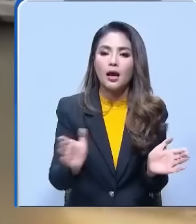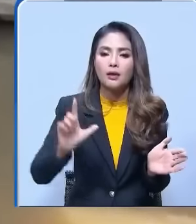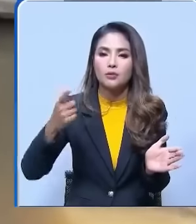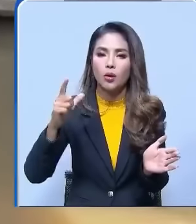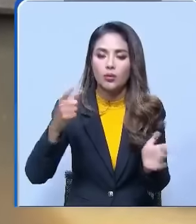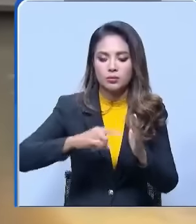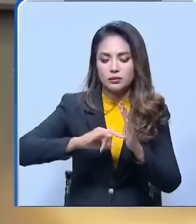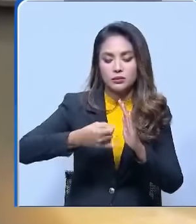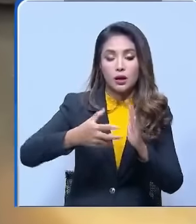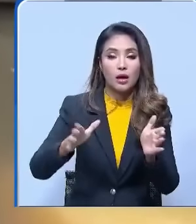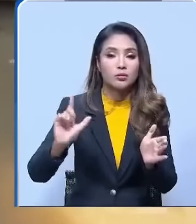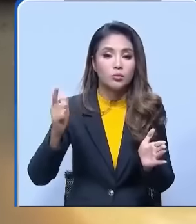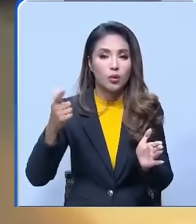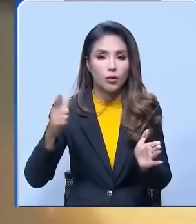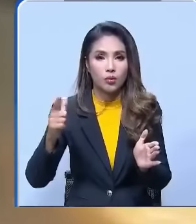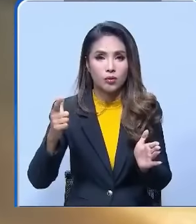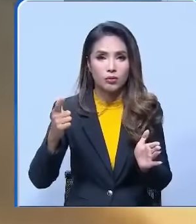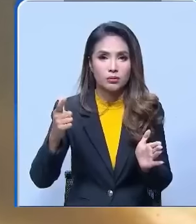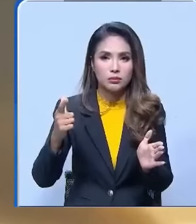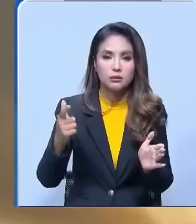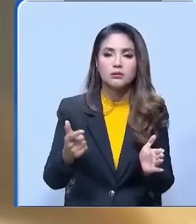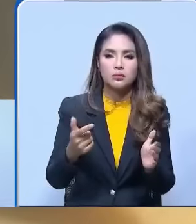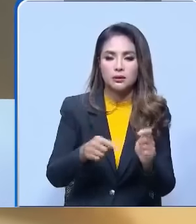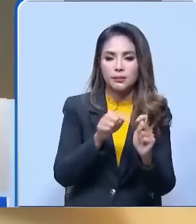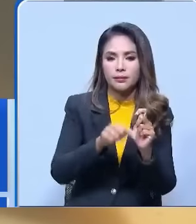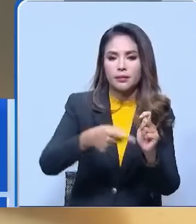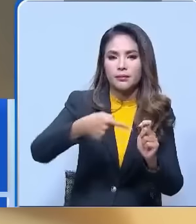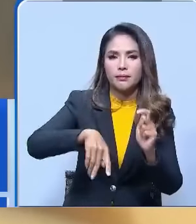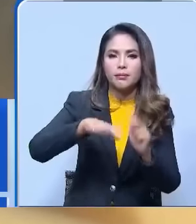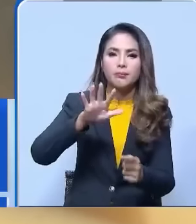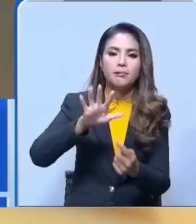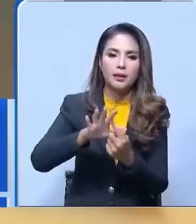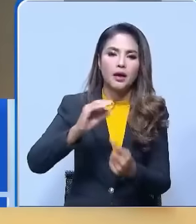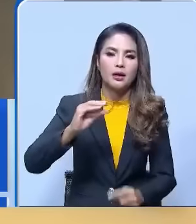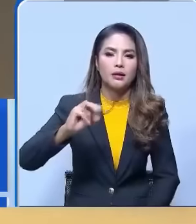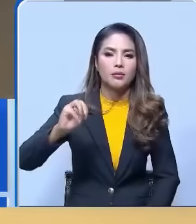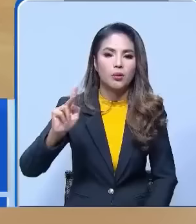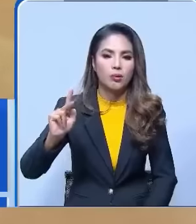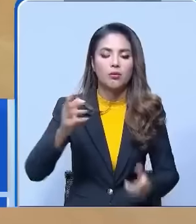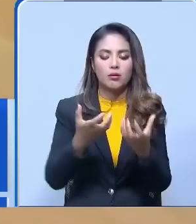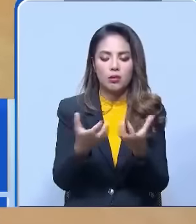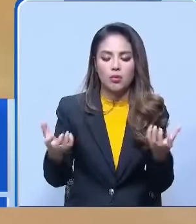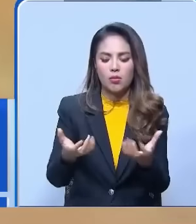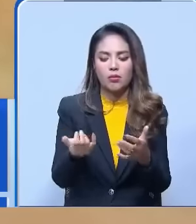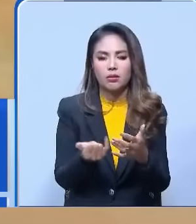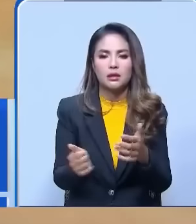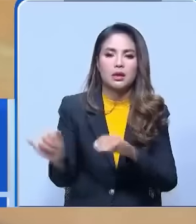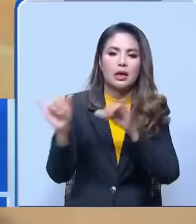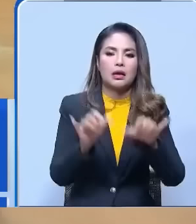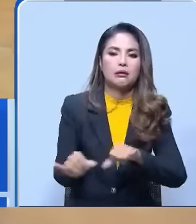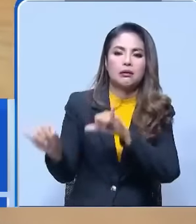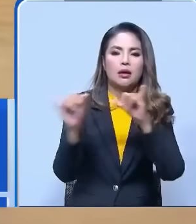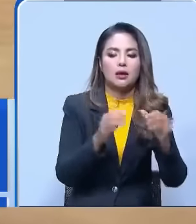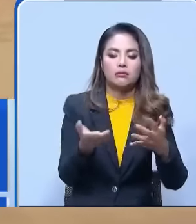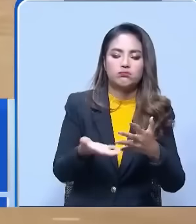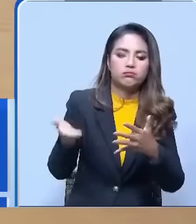ะอำเภอป่าโมกต้องเร่งขนย้ายข้าวของค่ะเพราะว่าน้ำท่วมสูงหลังน้ำจากแม่น้ำเจ้าพระยาล้นแนวกระสอบทรายสู